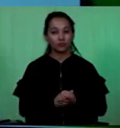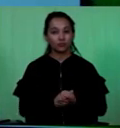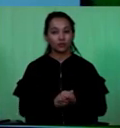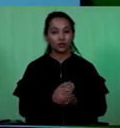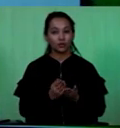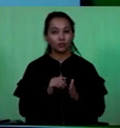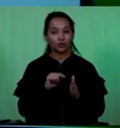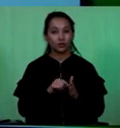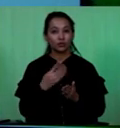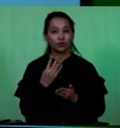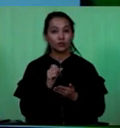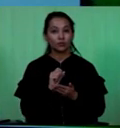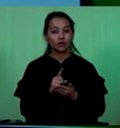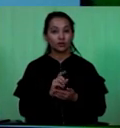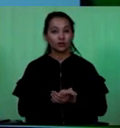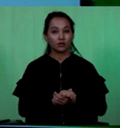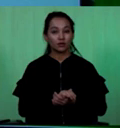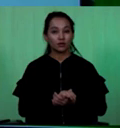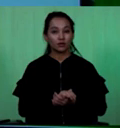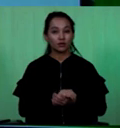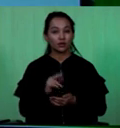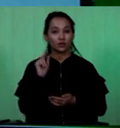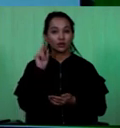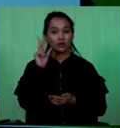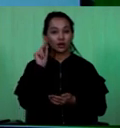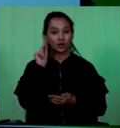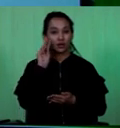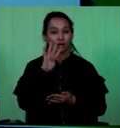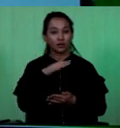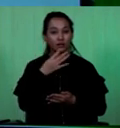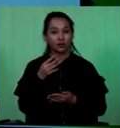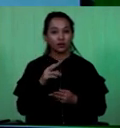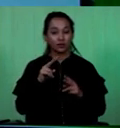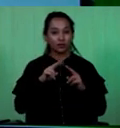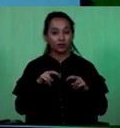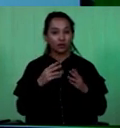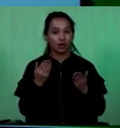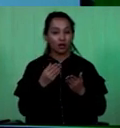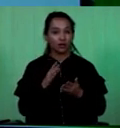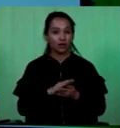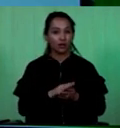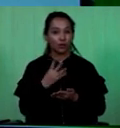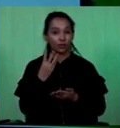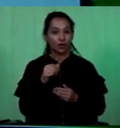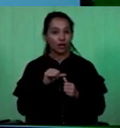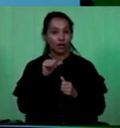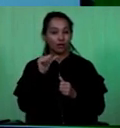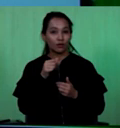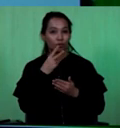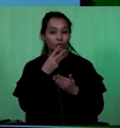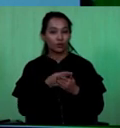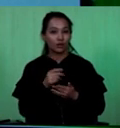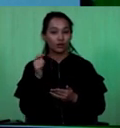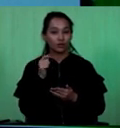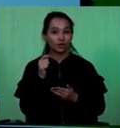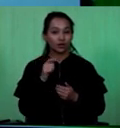Darsligimizdagi 4-masala. Kalendarni tahlil qiling. Qaysi kunlar ajratib ko'rsatilgan?